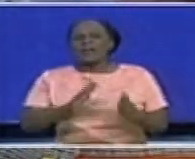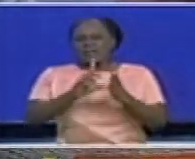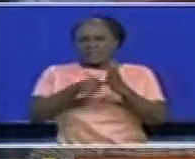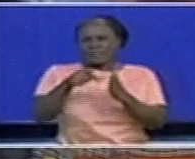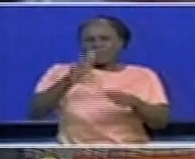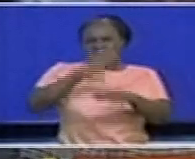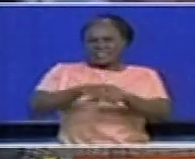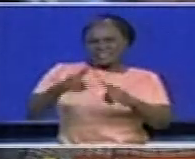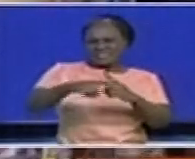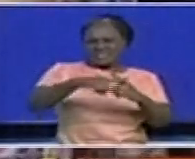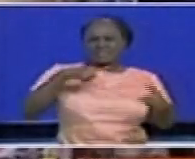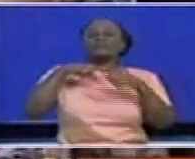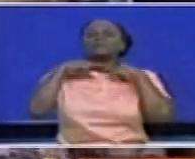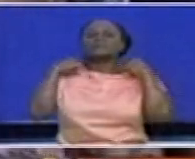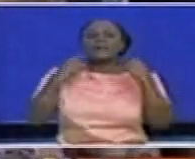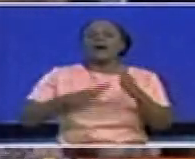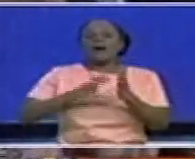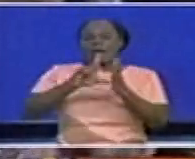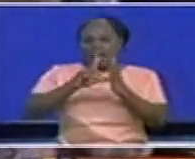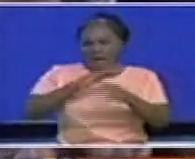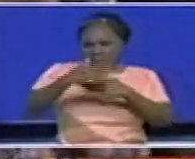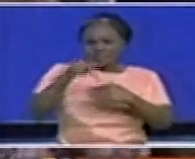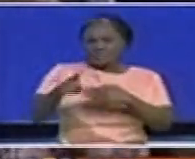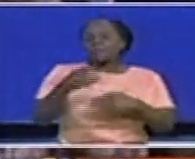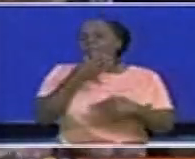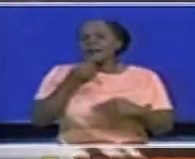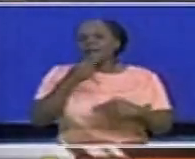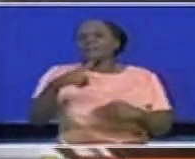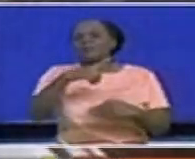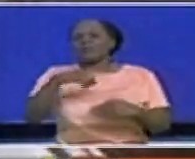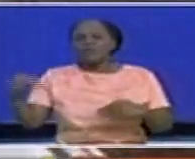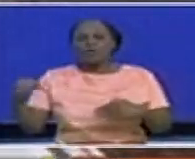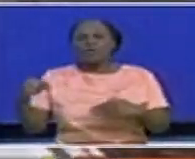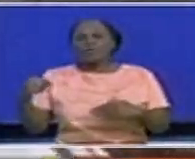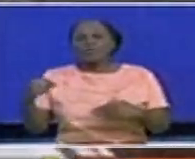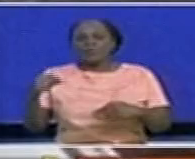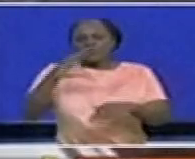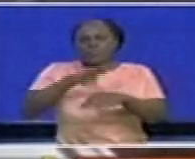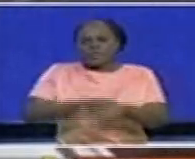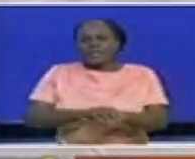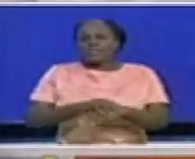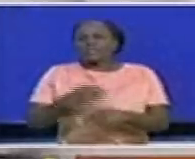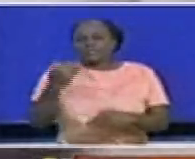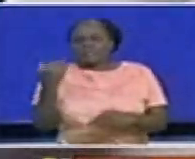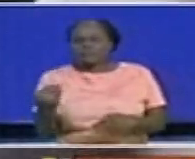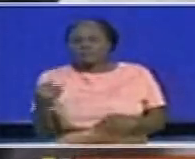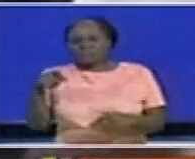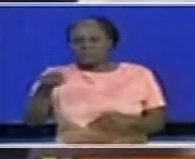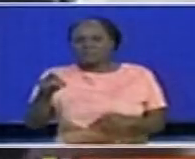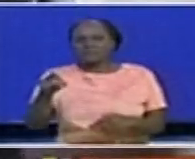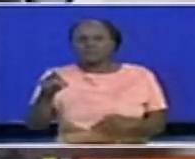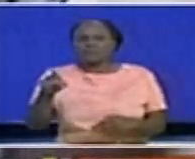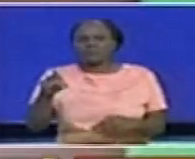na akamkata shingo. Baada ya kufanya hayo, jamaa huyo alitoka nyumbani kwenda kumchukua mpwa mwanamke huyo aliyekuwa